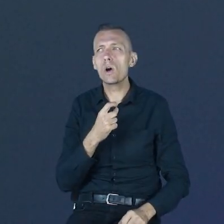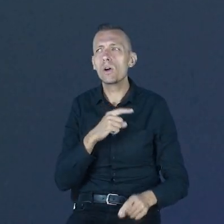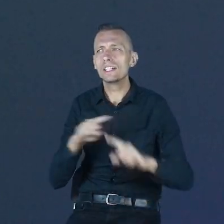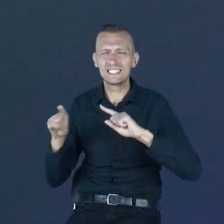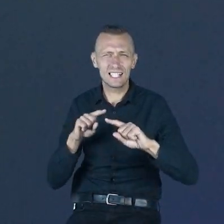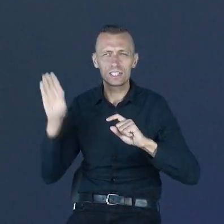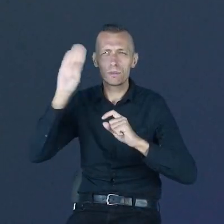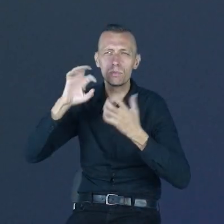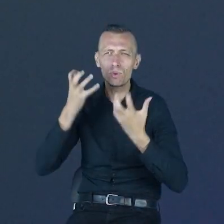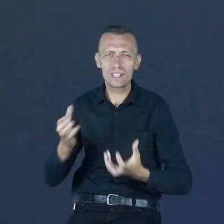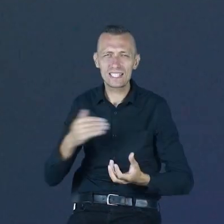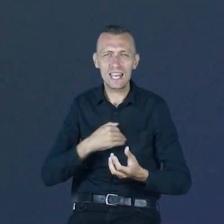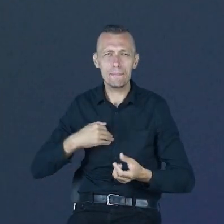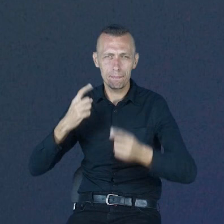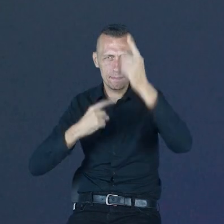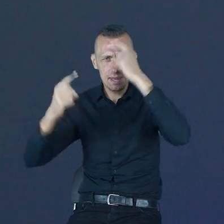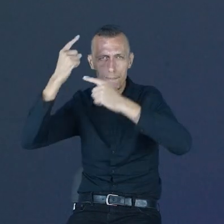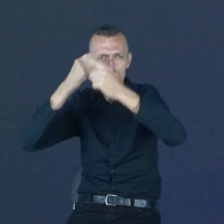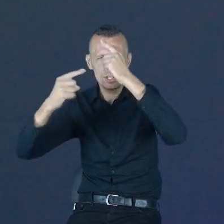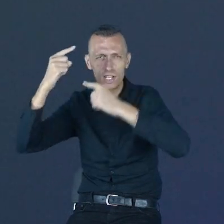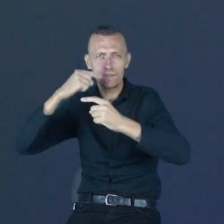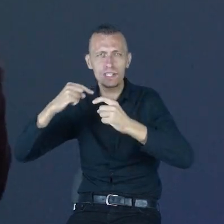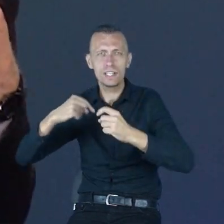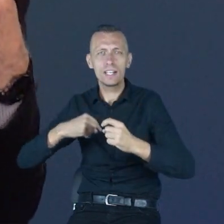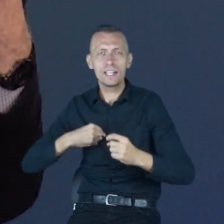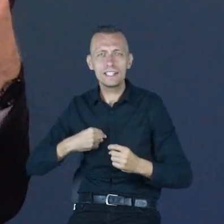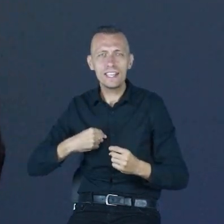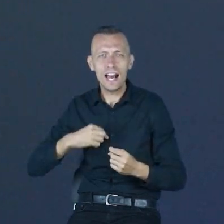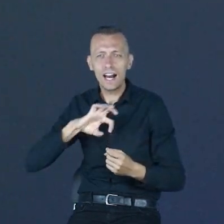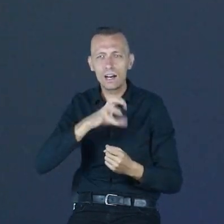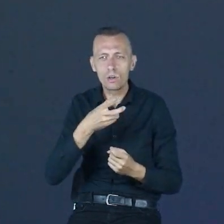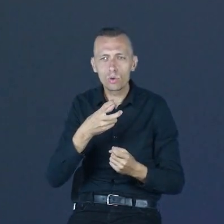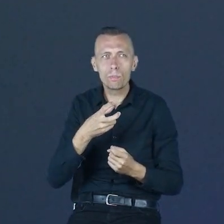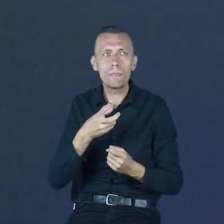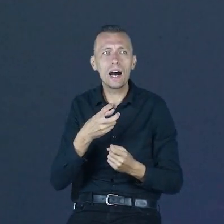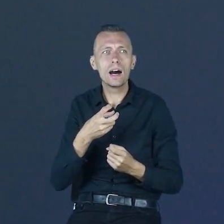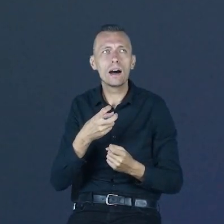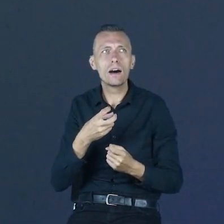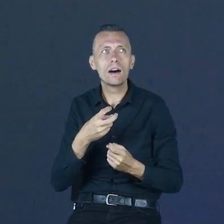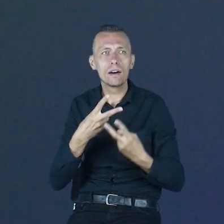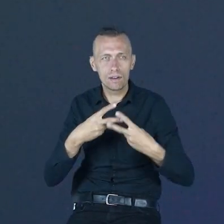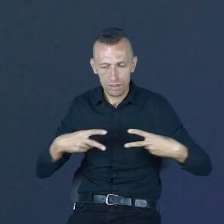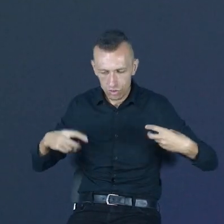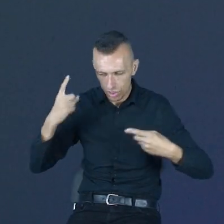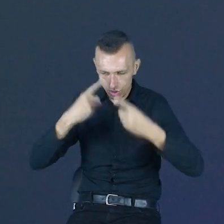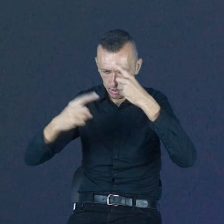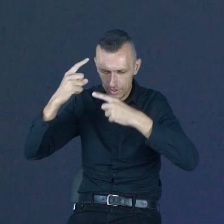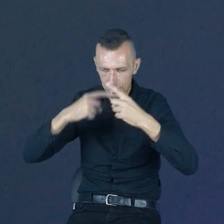myślenie. Jestem w grupie skromnie myślących o sobie. Jestem w grupie osób